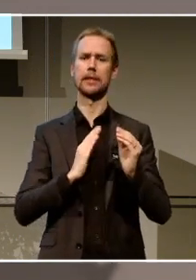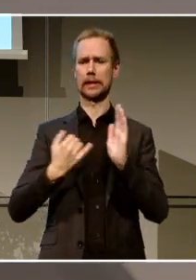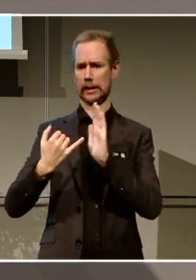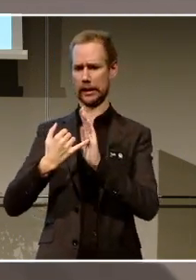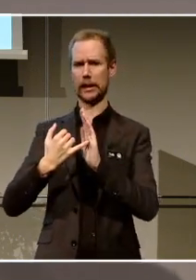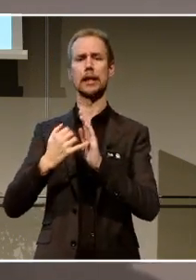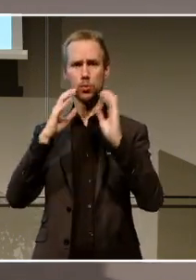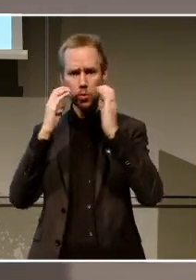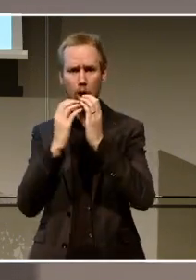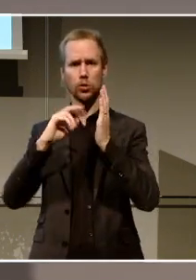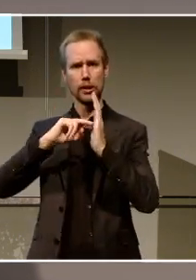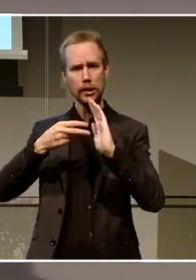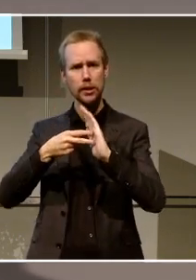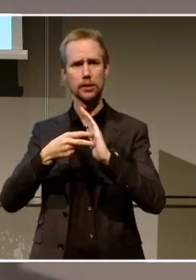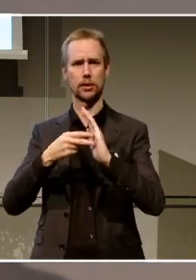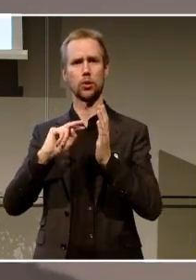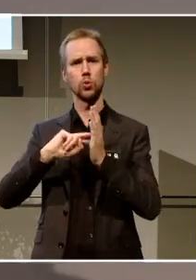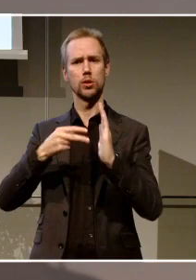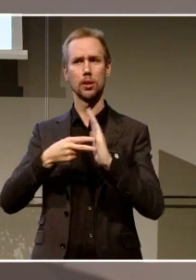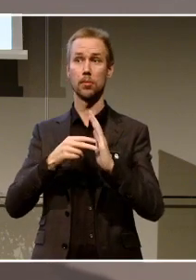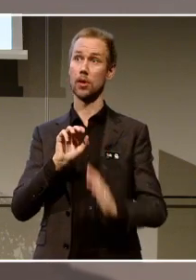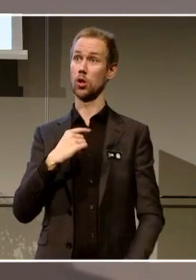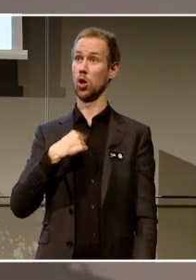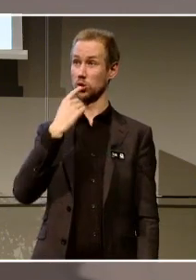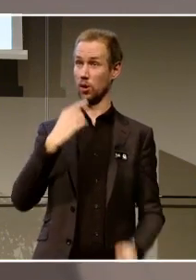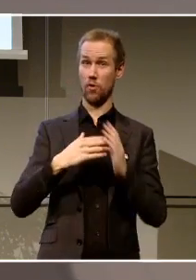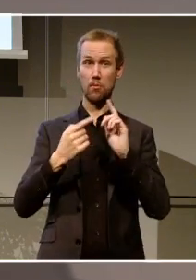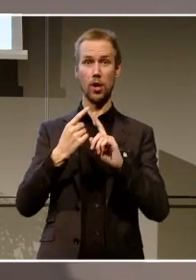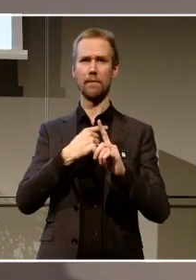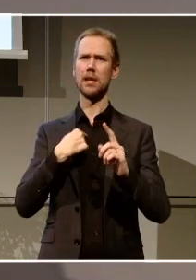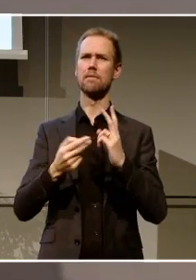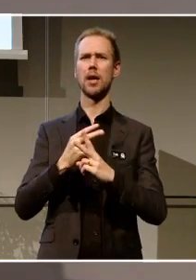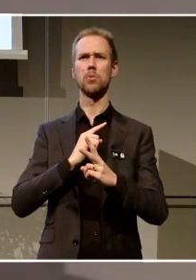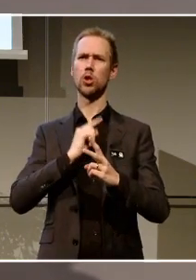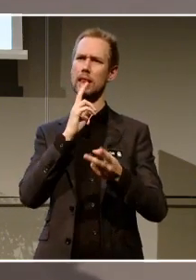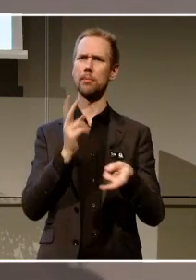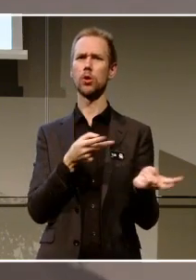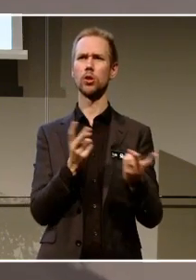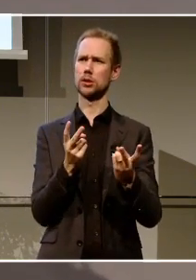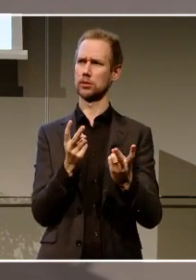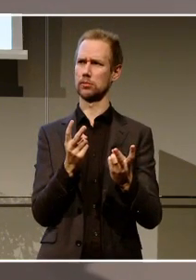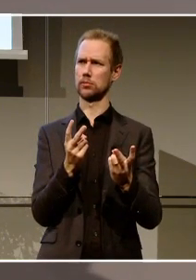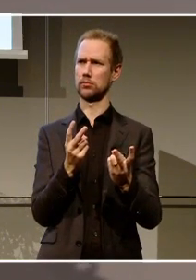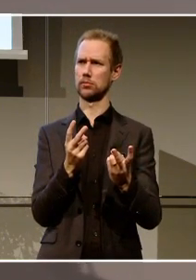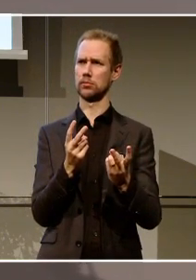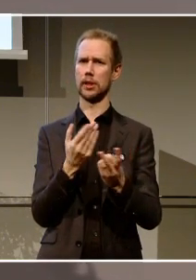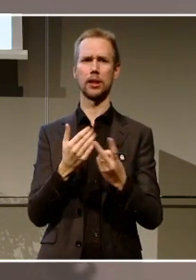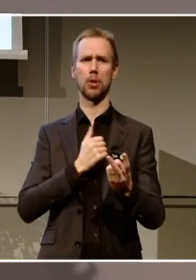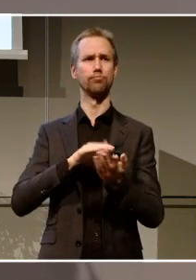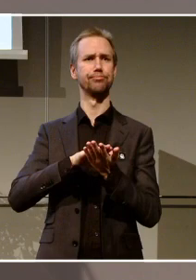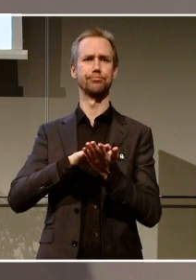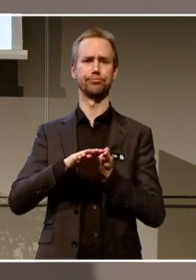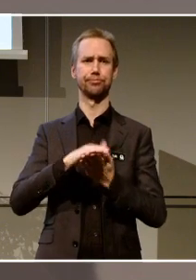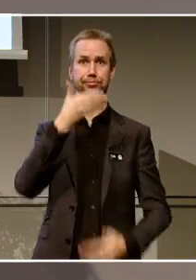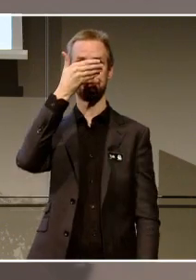Om jag började med att säga att vi är mer demokratiska, på vilket sätt är vi då det? Inte bara som en blank sida, utan vi